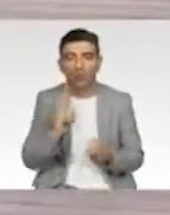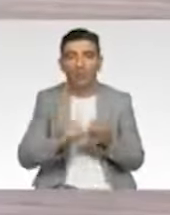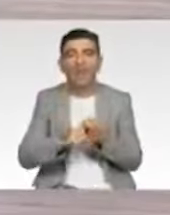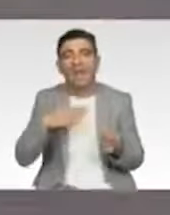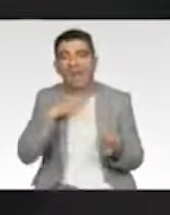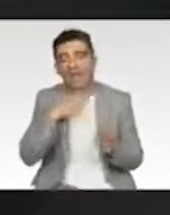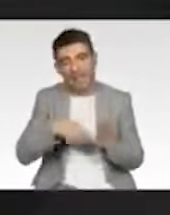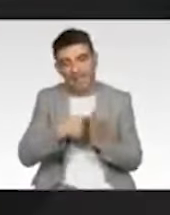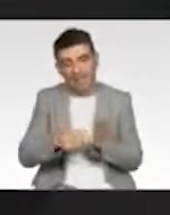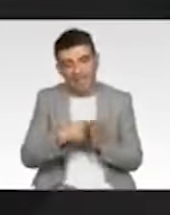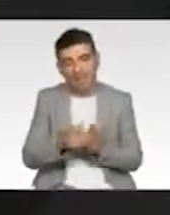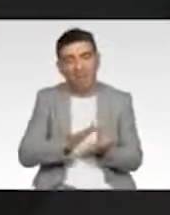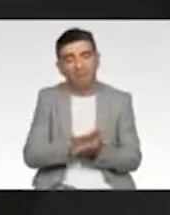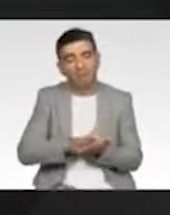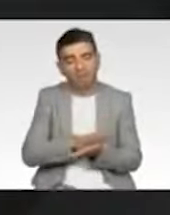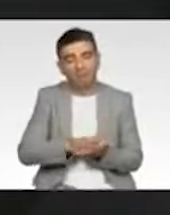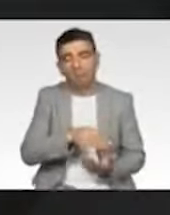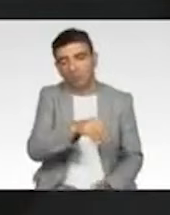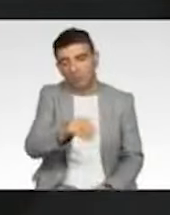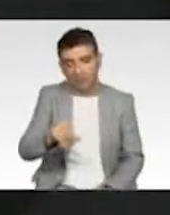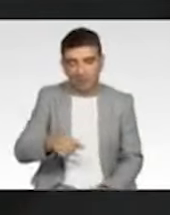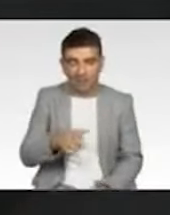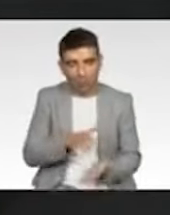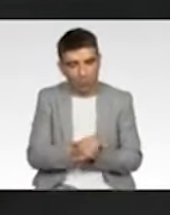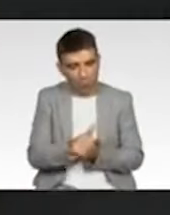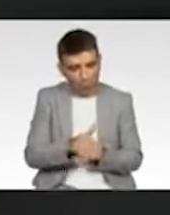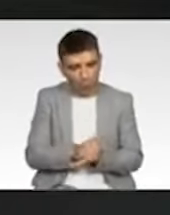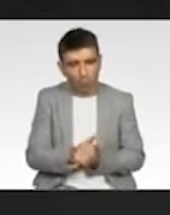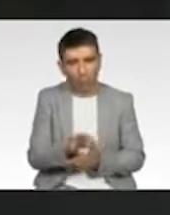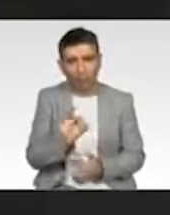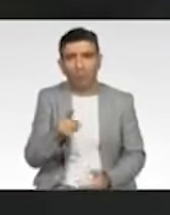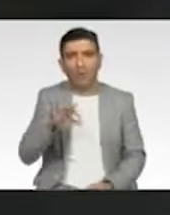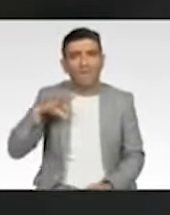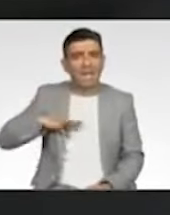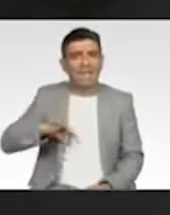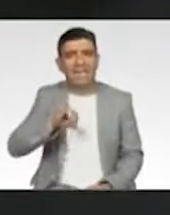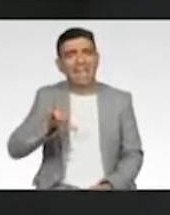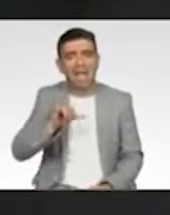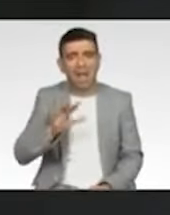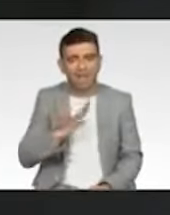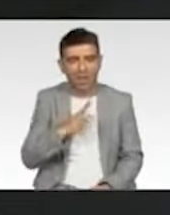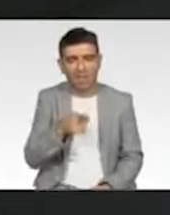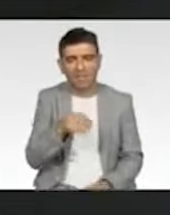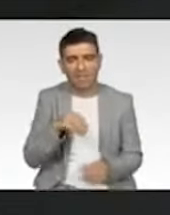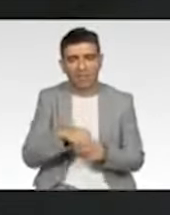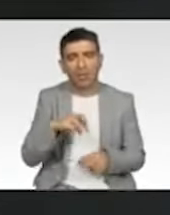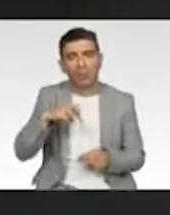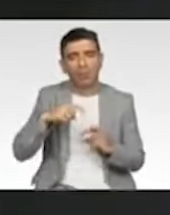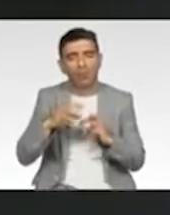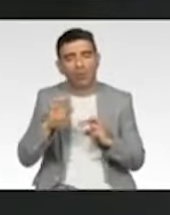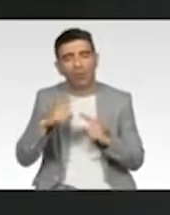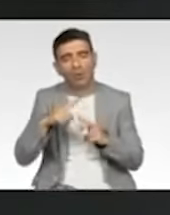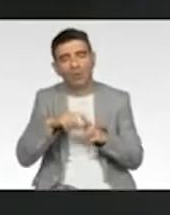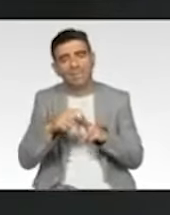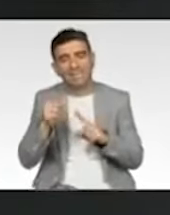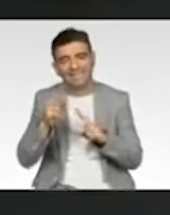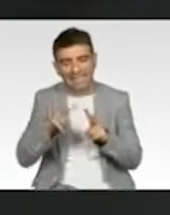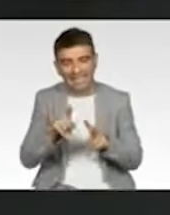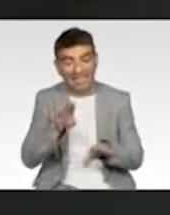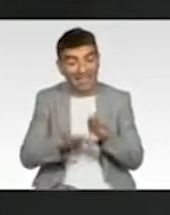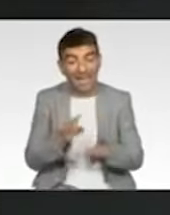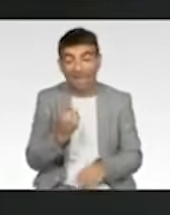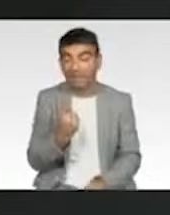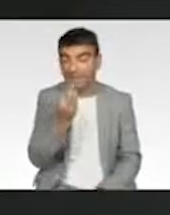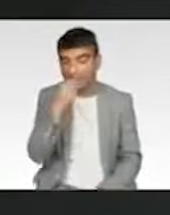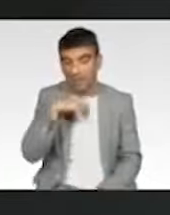kıymayla, baharatlarla yoğrulmuş ve ufak. Mesela şey burada faydalı yağlar var. Protein de var, karbonhidrat da var. Çok dengeli bir